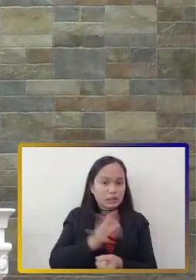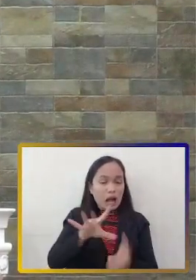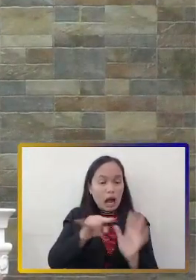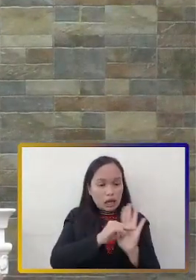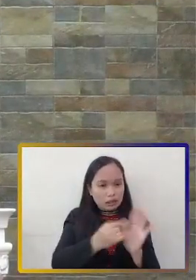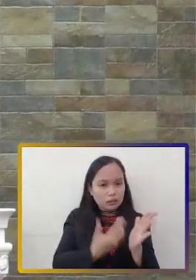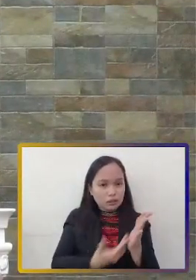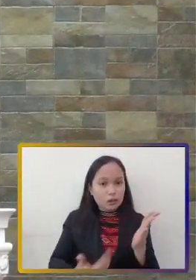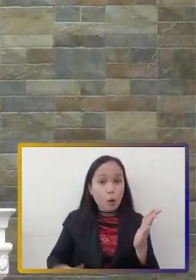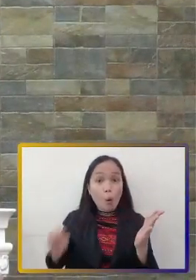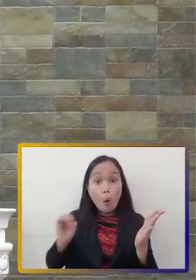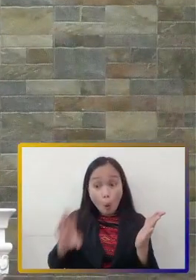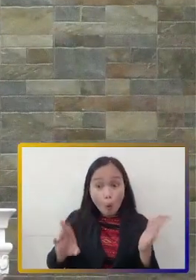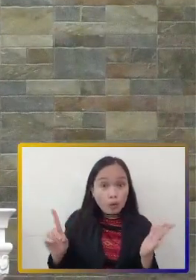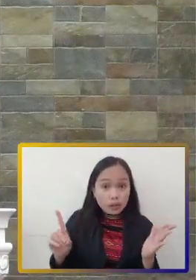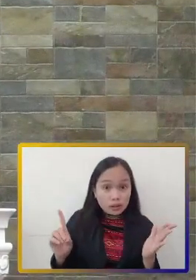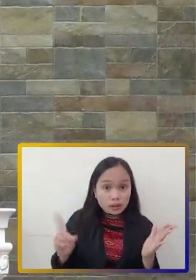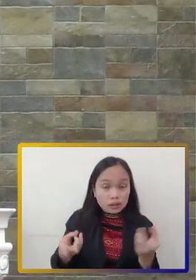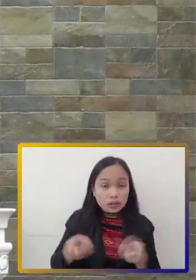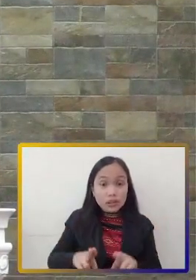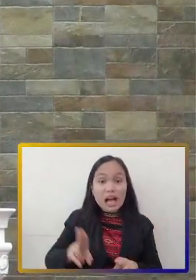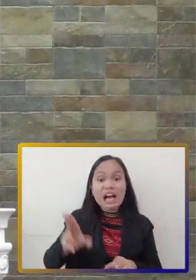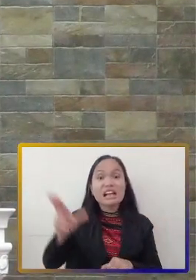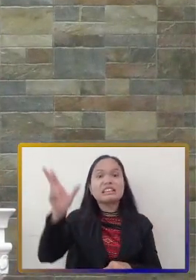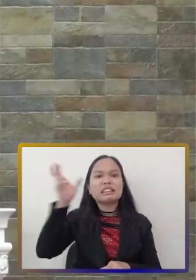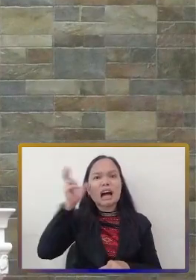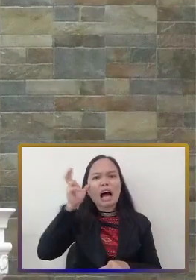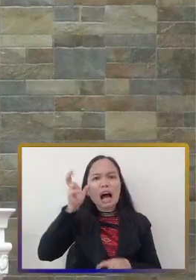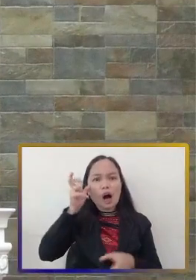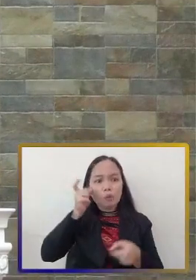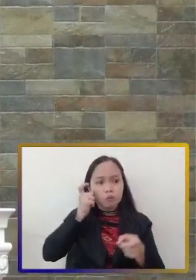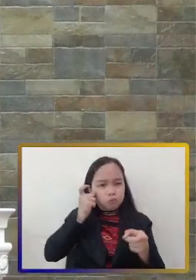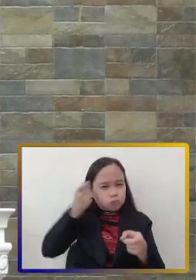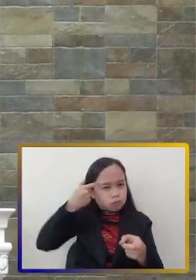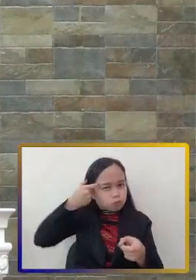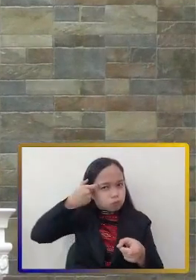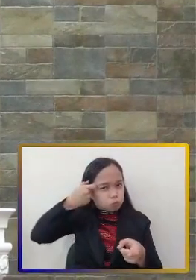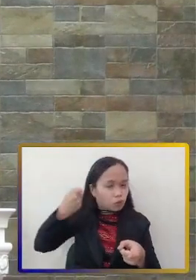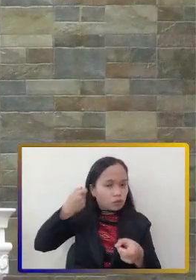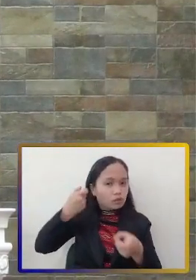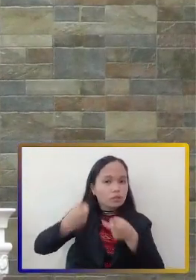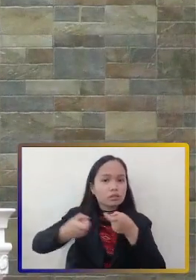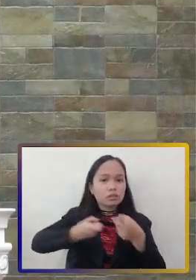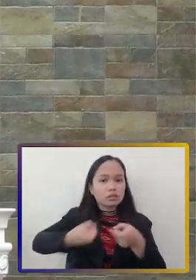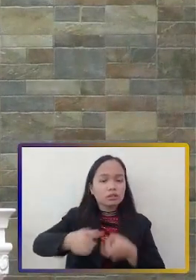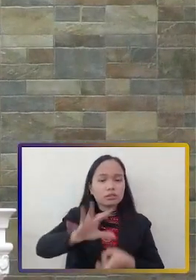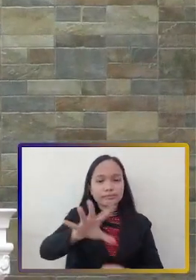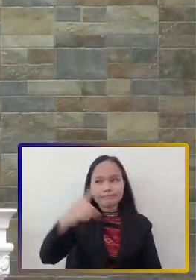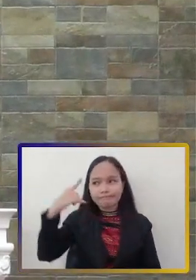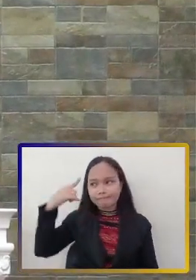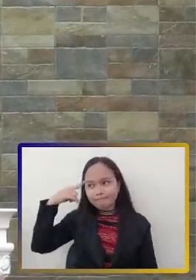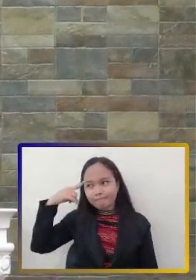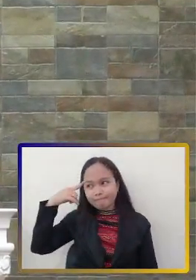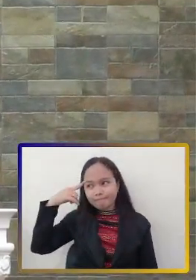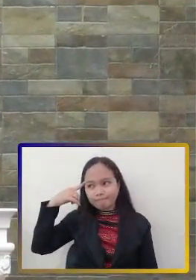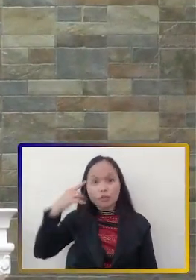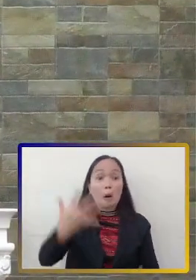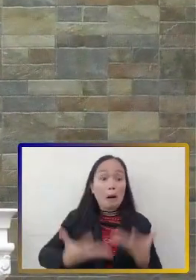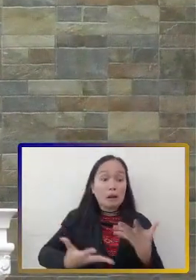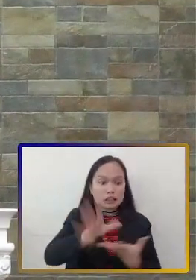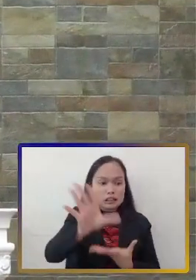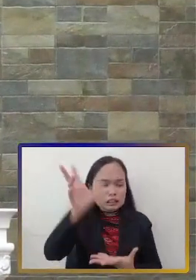Or Satan will take a hold of your thought. Of your